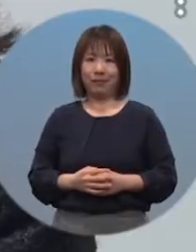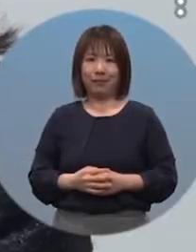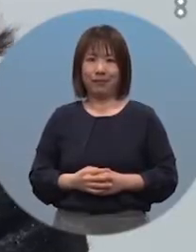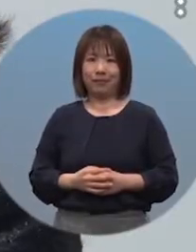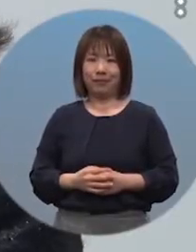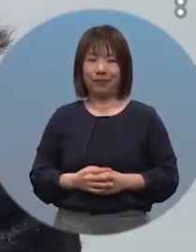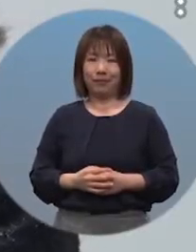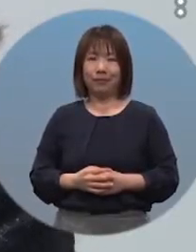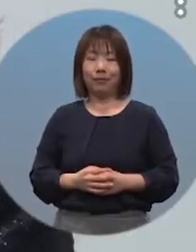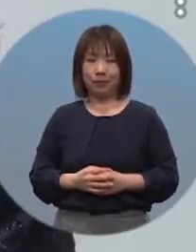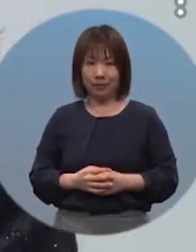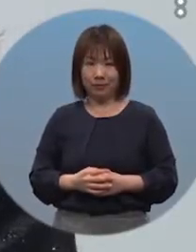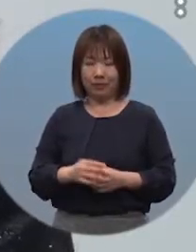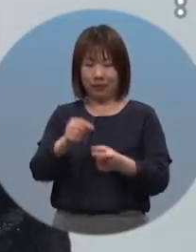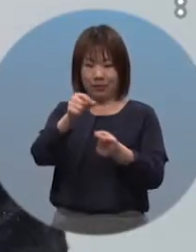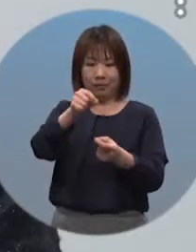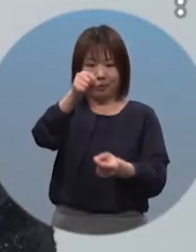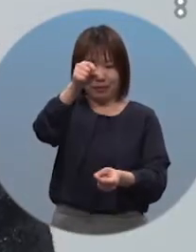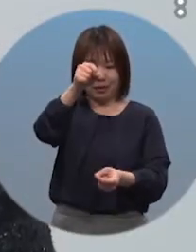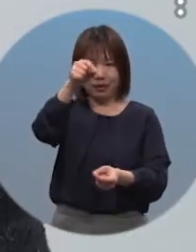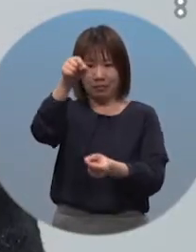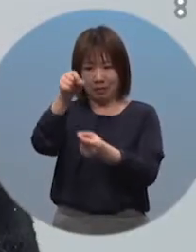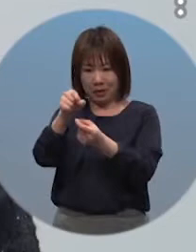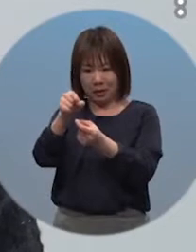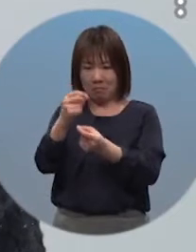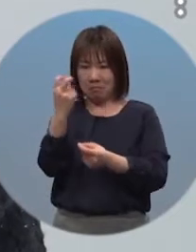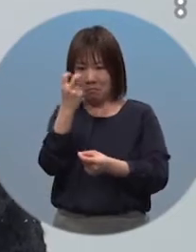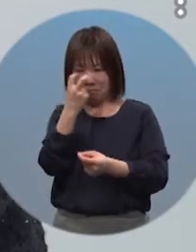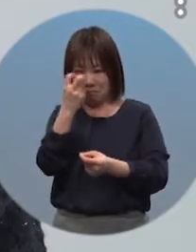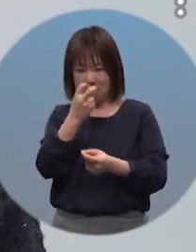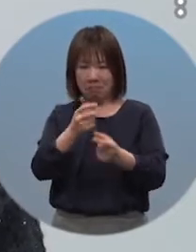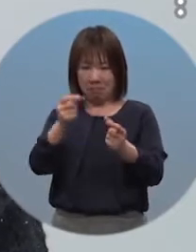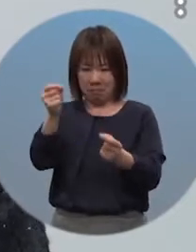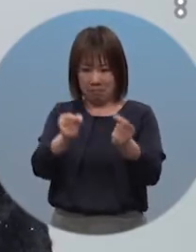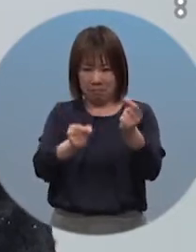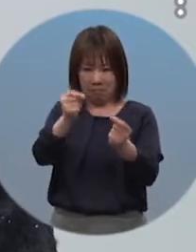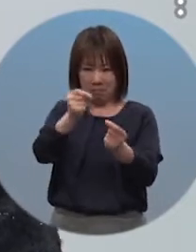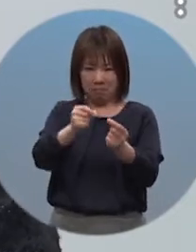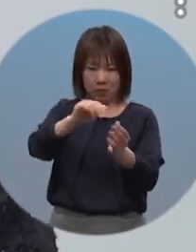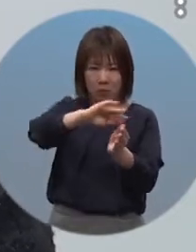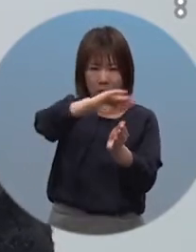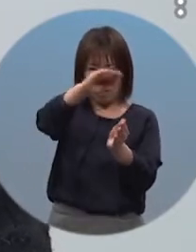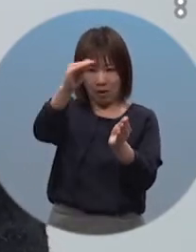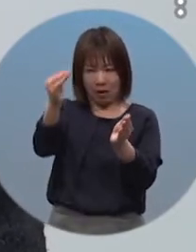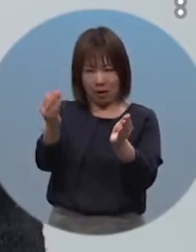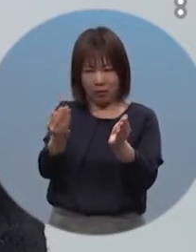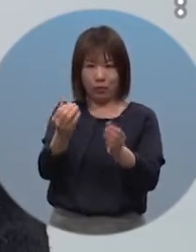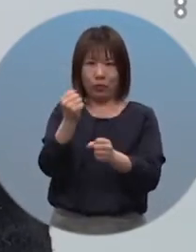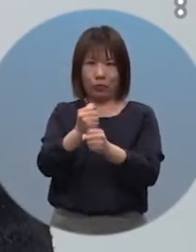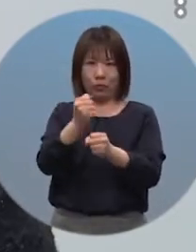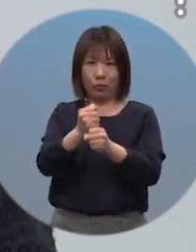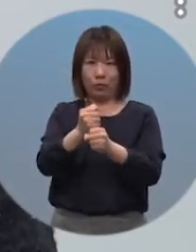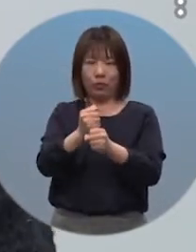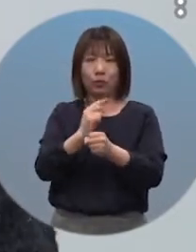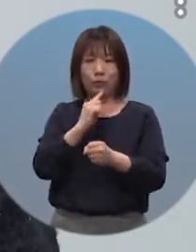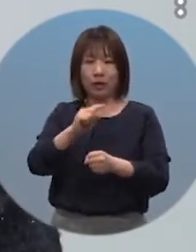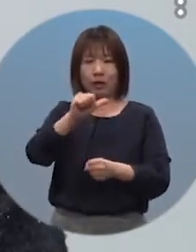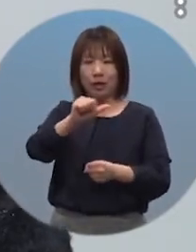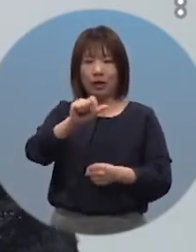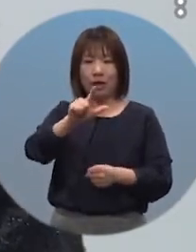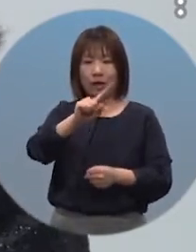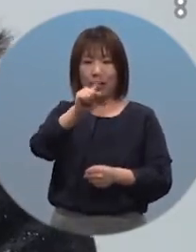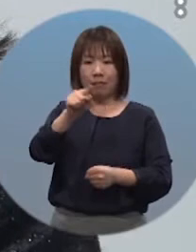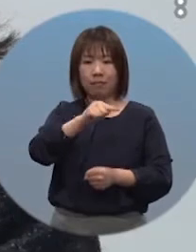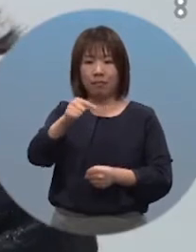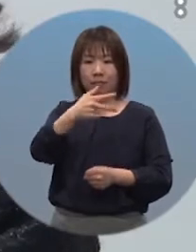寸法も測ってきちんと入れていくのがやっぱりアレンジメントの世界なんです今日か的な世界で売れていくと金